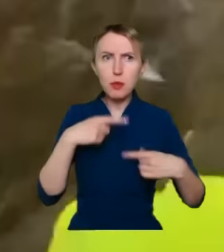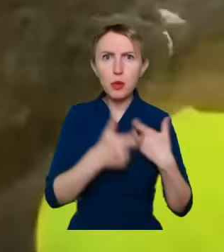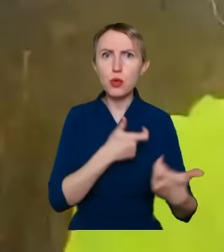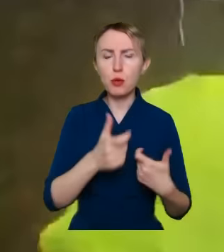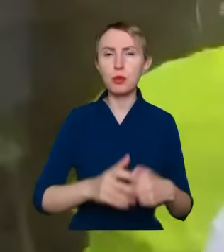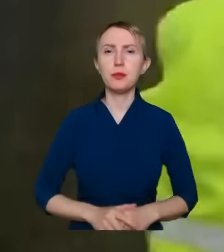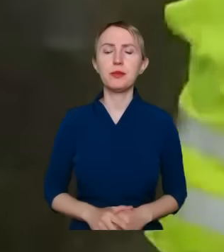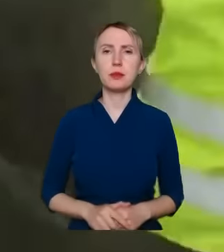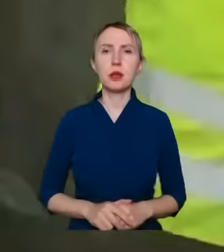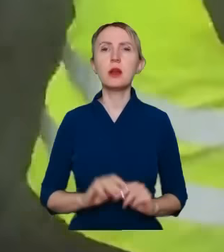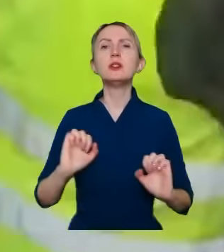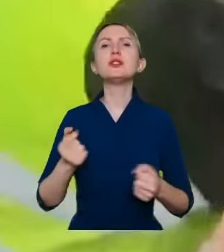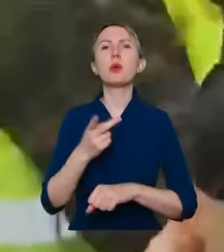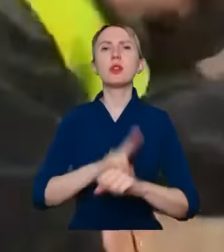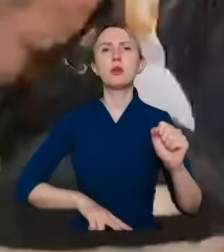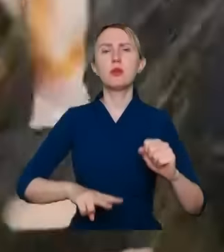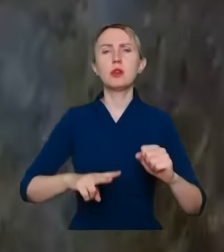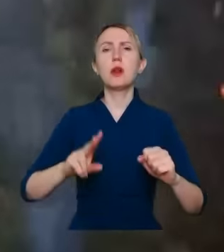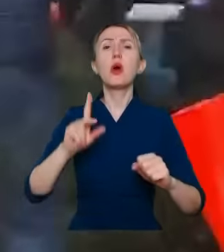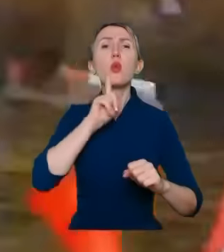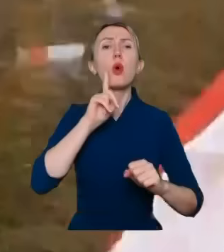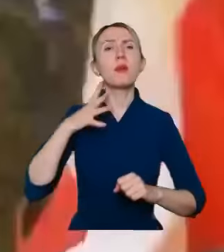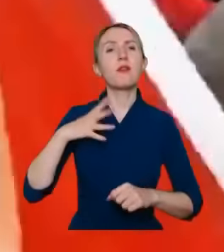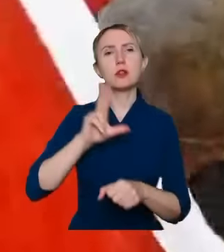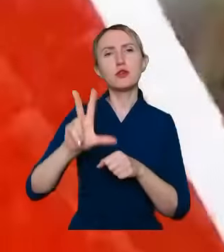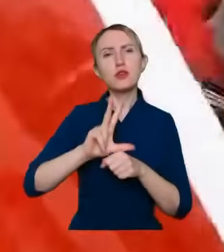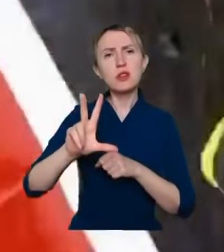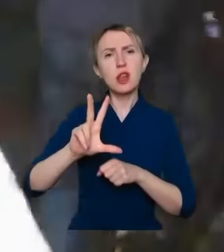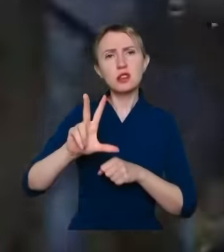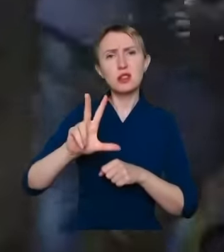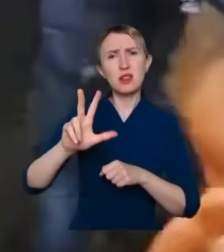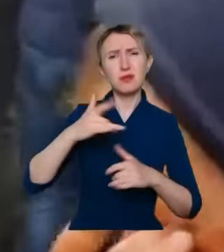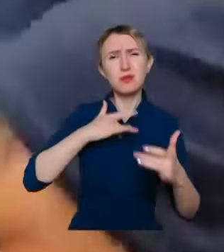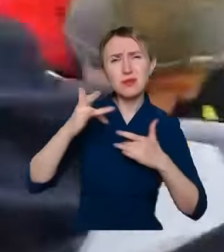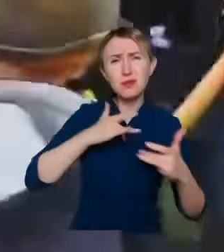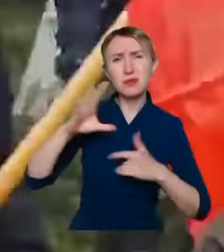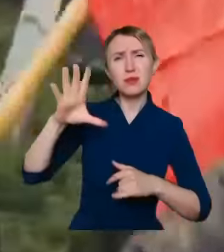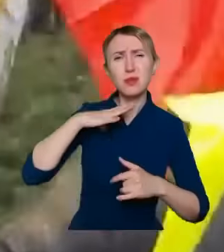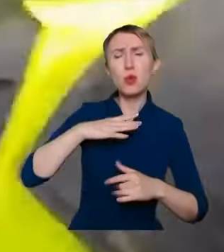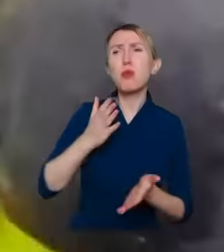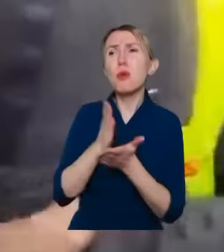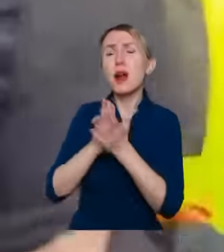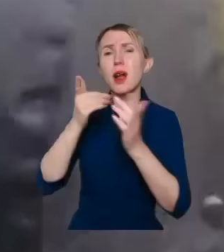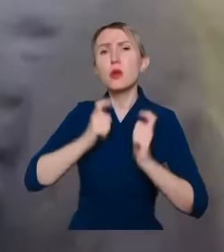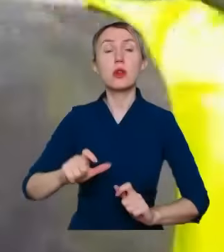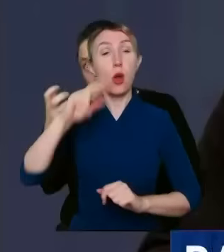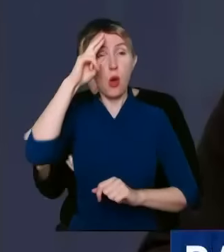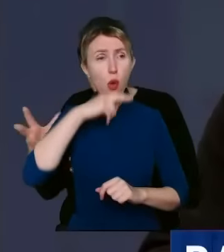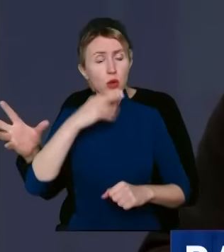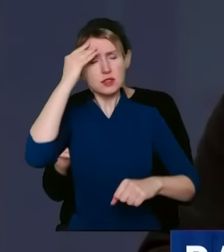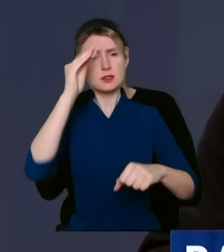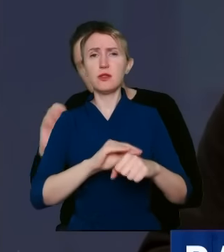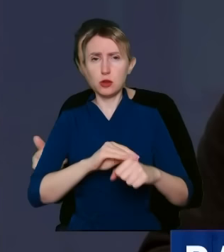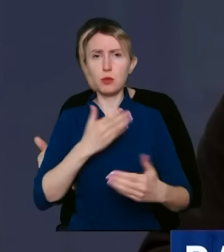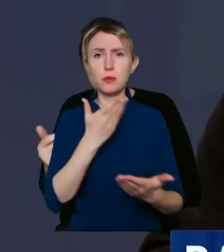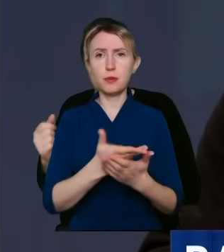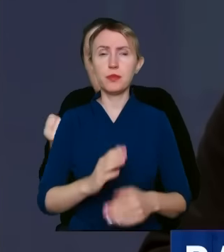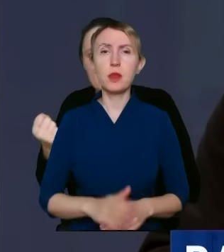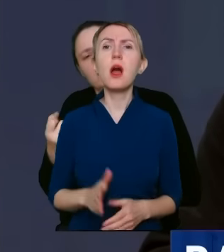w wyniku działa Polic ucierpiał 1ni Chłopiec który pomagał poszkodowanym rolnikom ojciec dziecka złożył w tej sprawie zawiadomienie pomagał